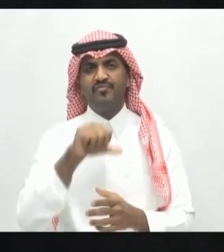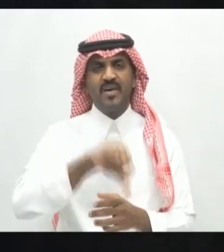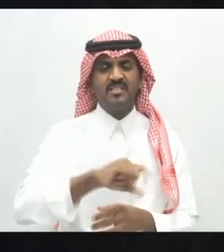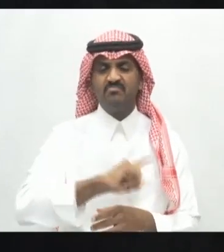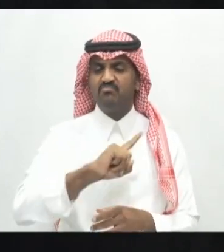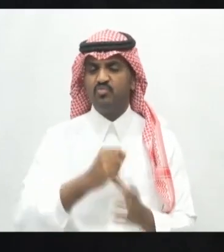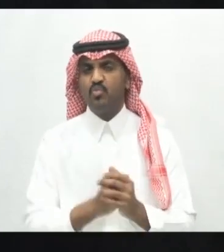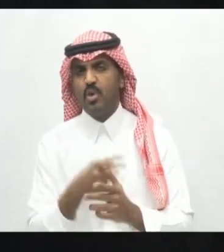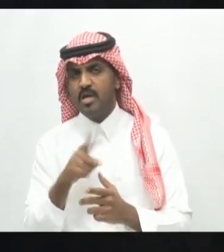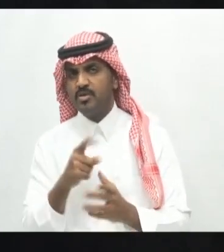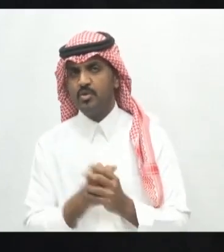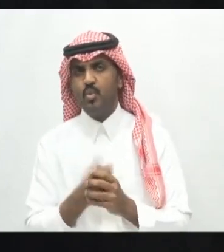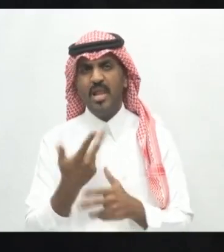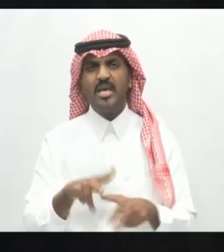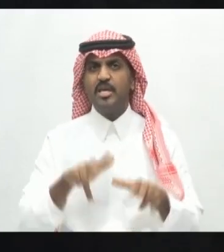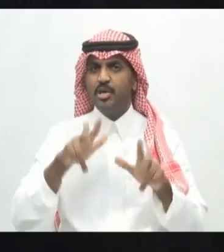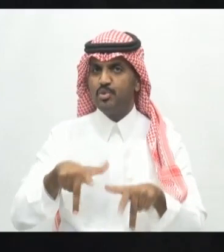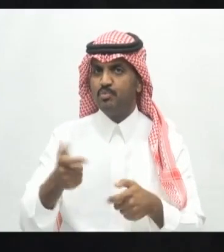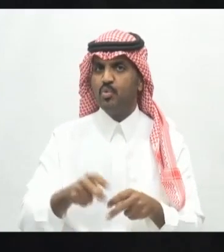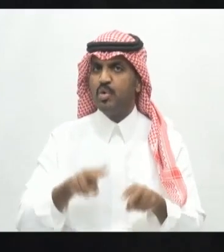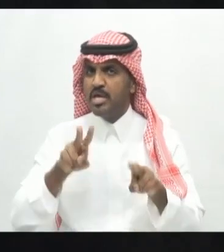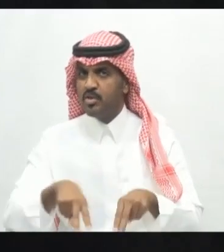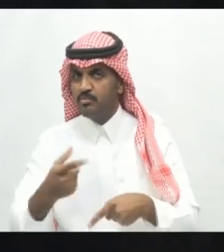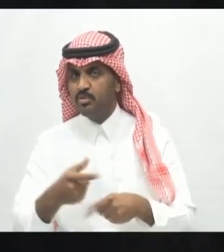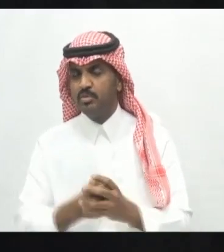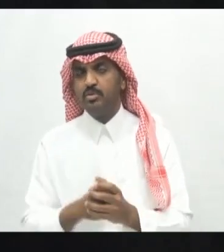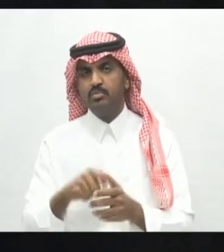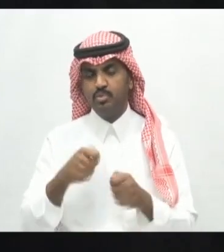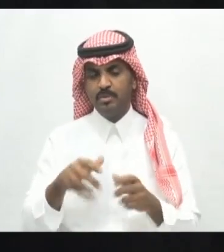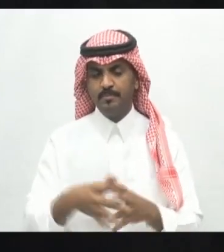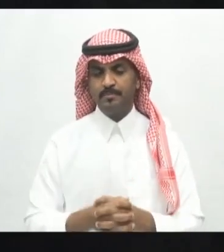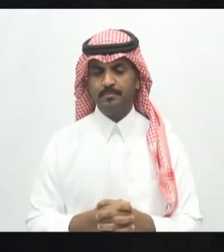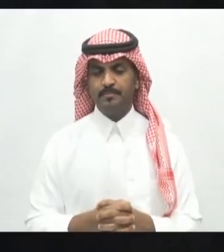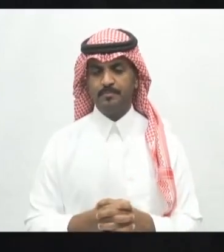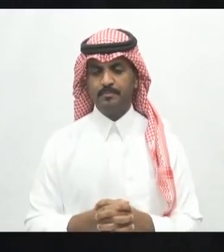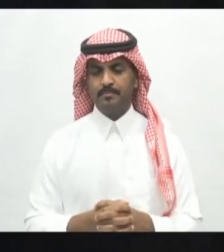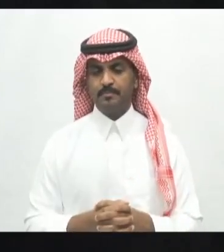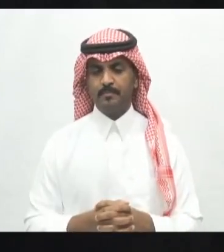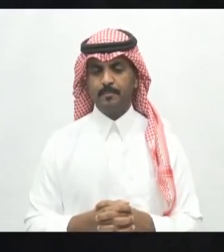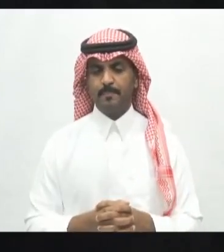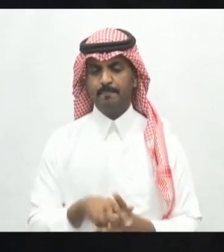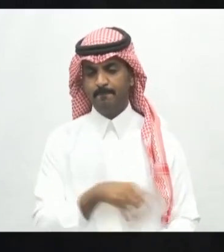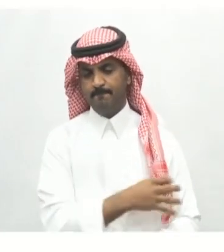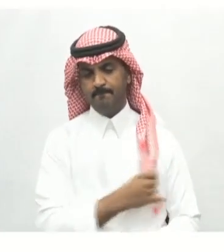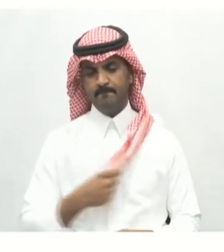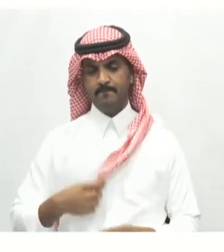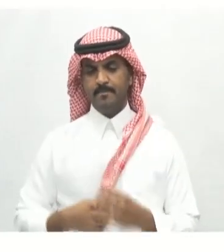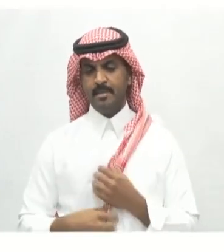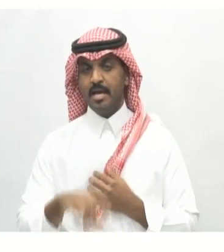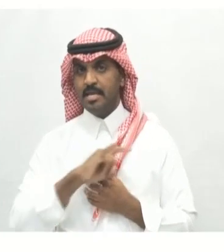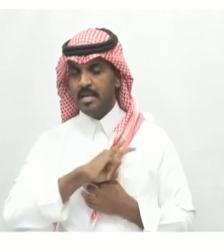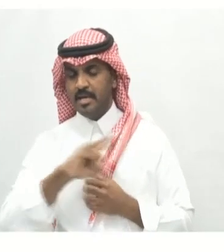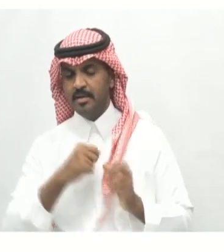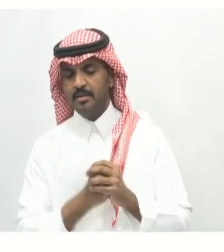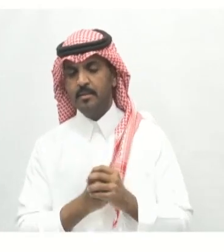يصح ولا يثبت للمشتري الملكيه له هذا المبيع ايضا مثال اخر الثالث هنا النهي عن